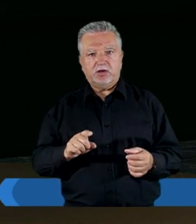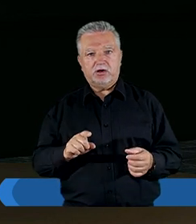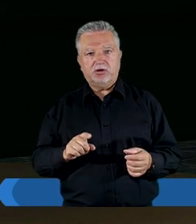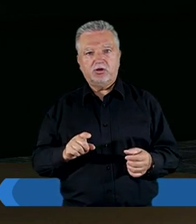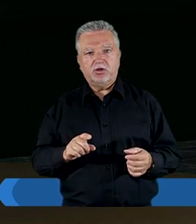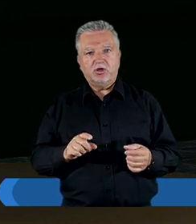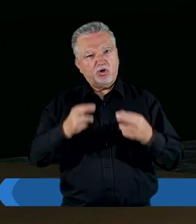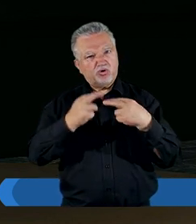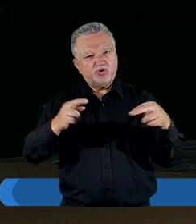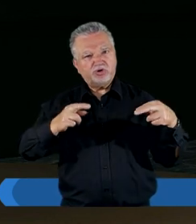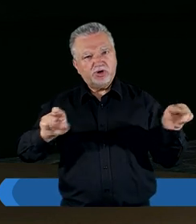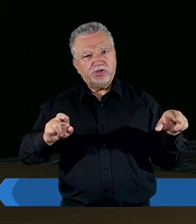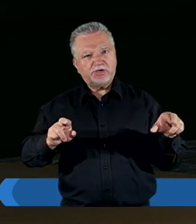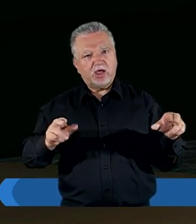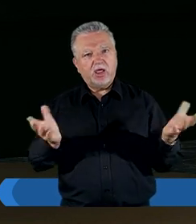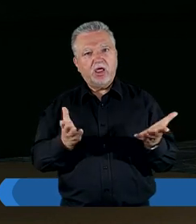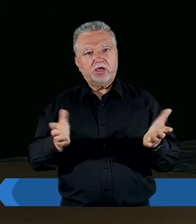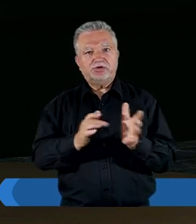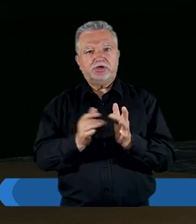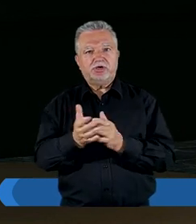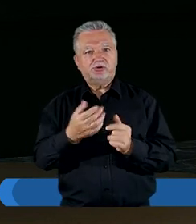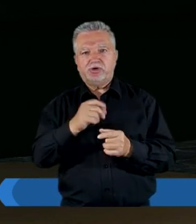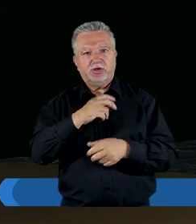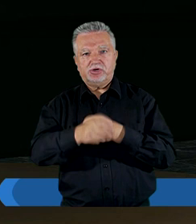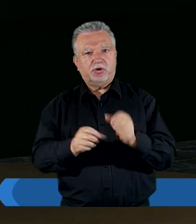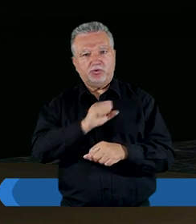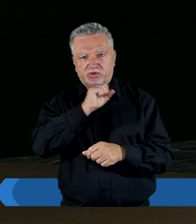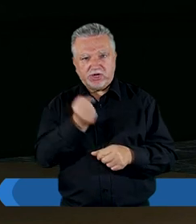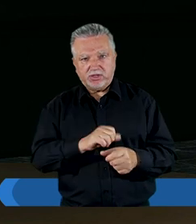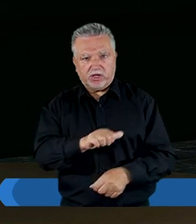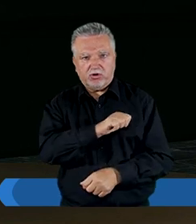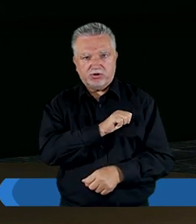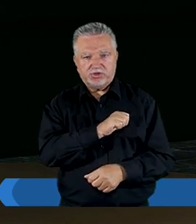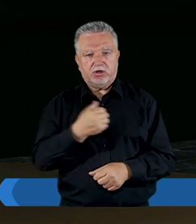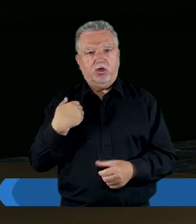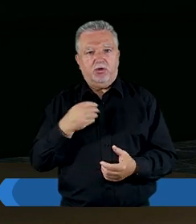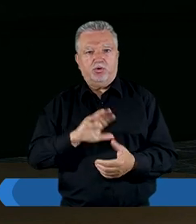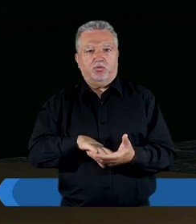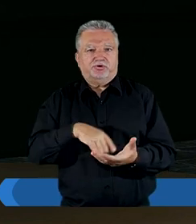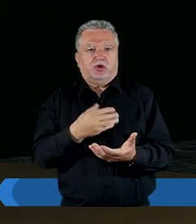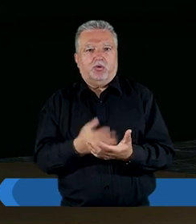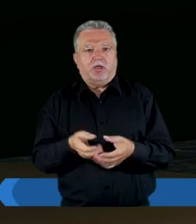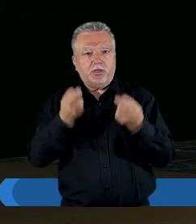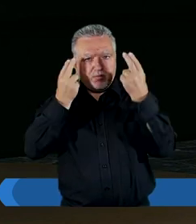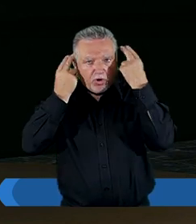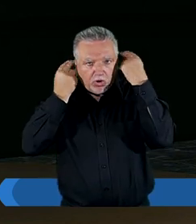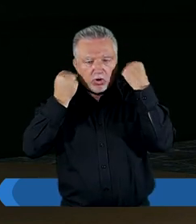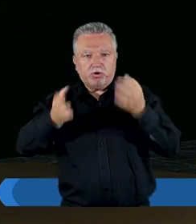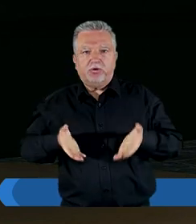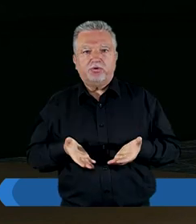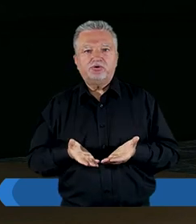kontrast, gdzie Jezus nie popełnił żadnego grzechu, gdzie był przykładem największej pokory,